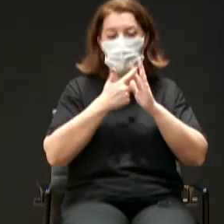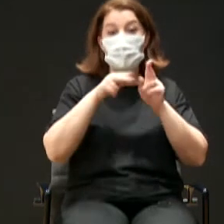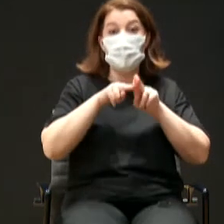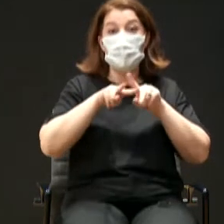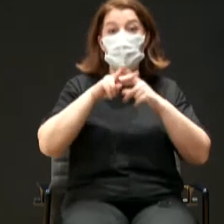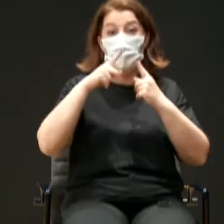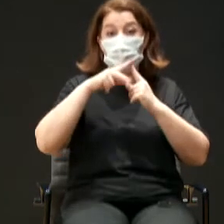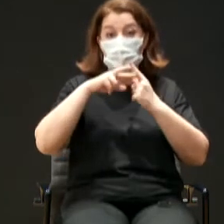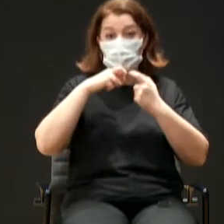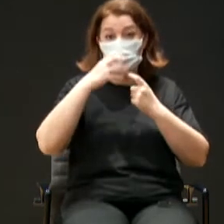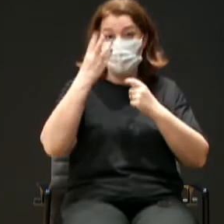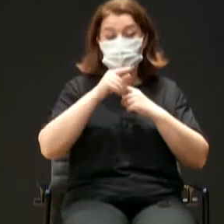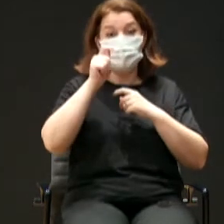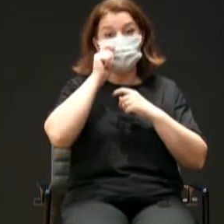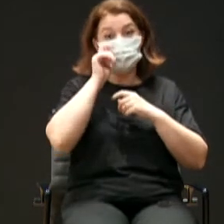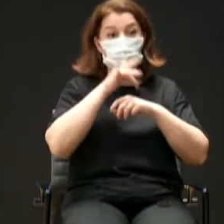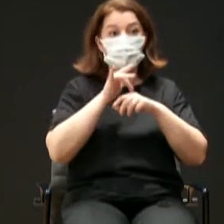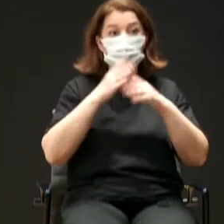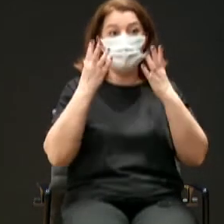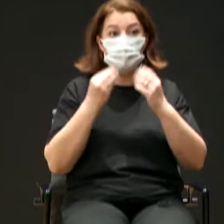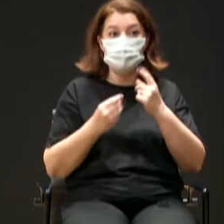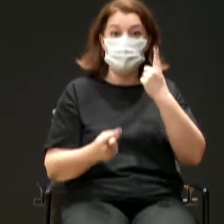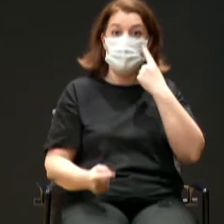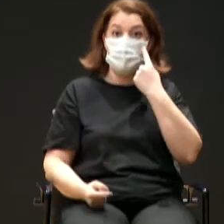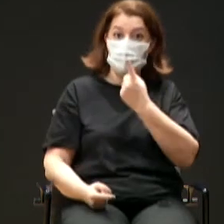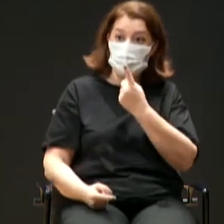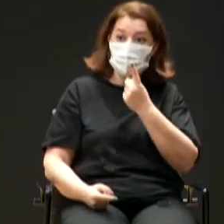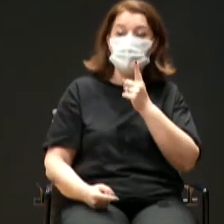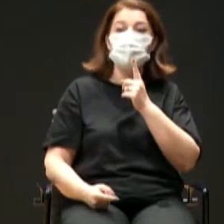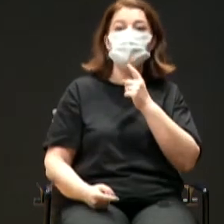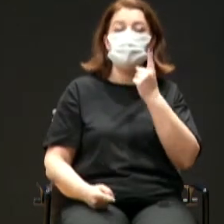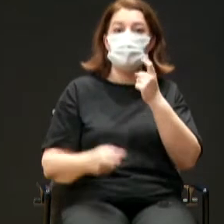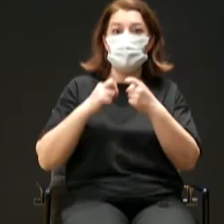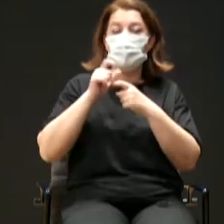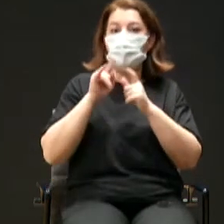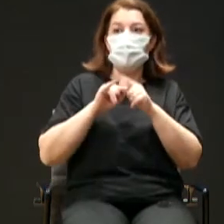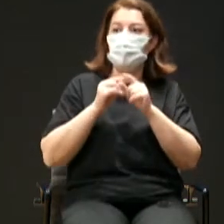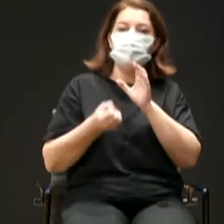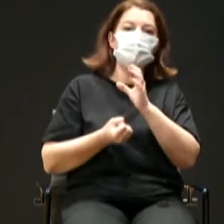Katar olunca, Müslüman bir ülke olunca bir bakıyoruz ki bir yerden bir ruh çıkıyor.